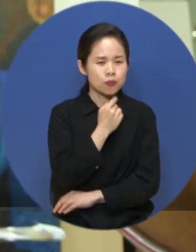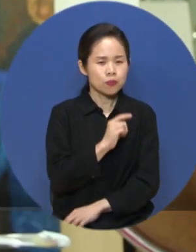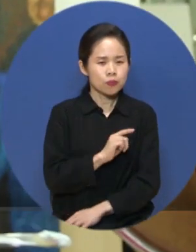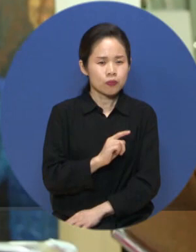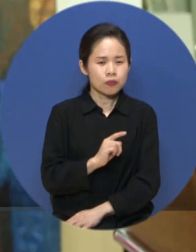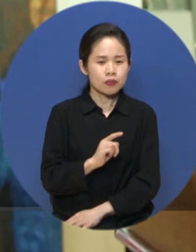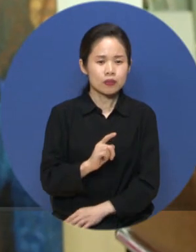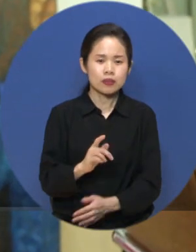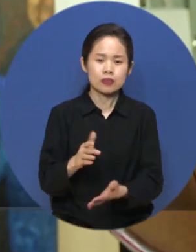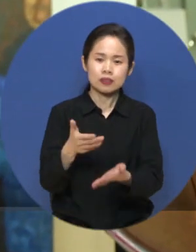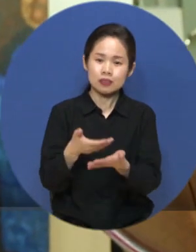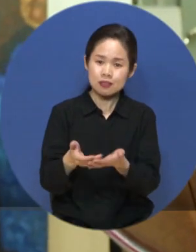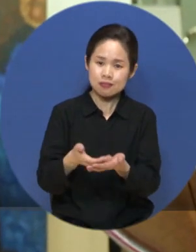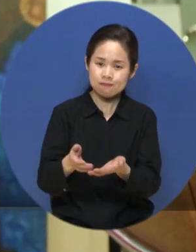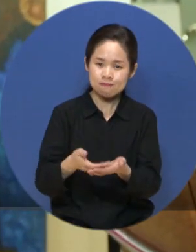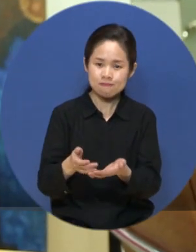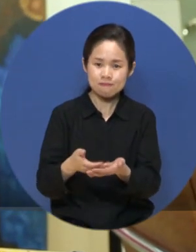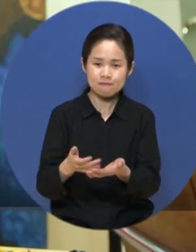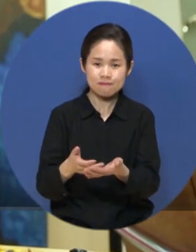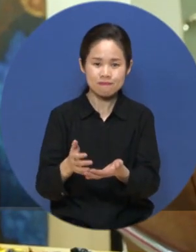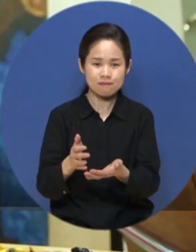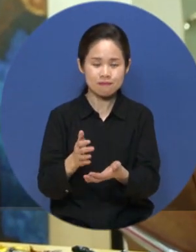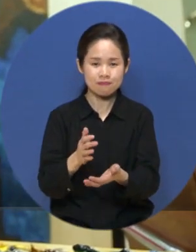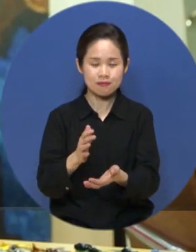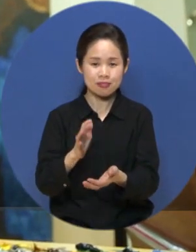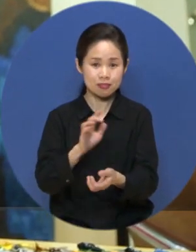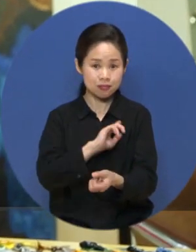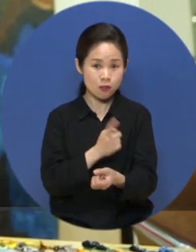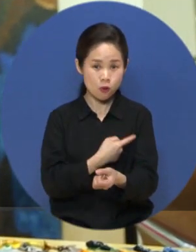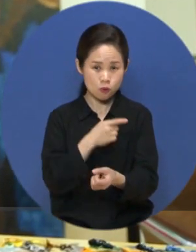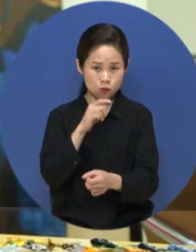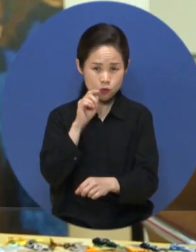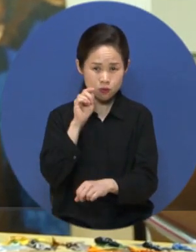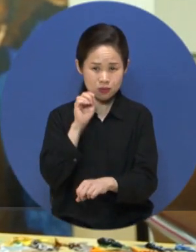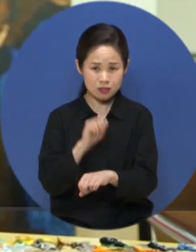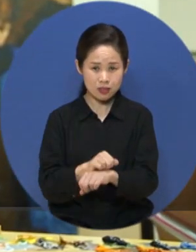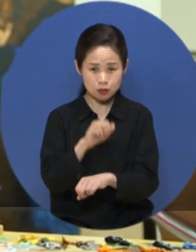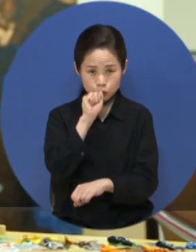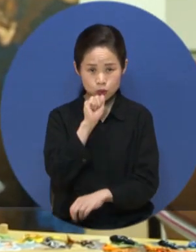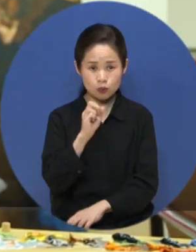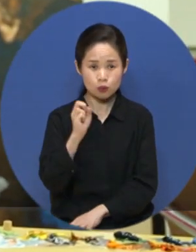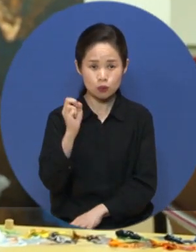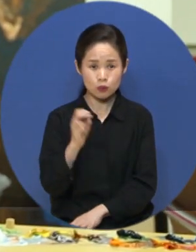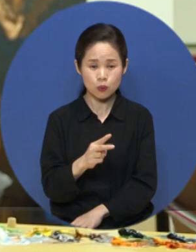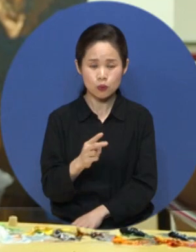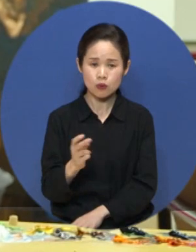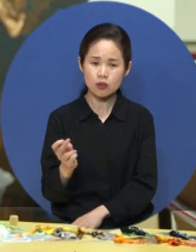되게 그 그림 실력이 되게 열정적이시고요. 제가 또 형이랑 또